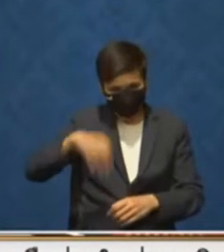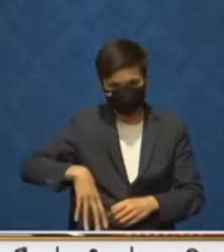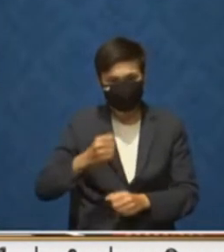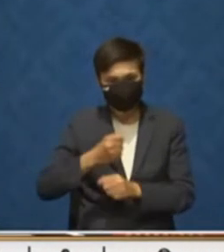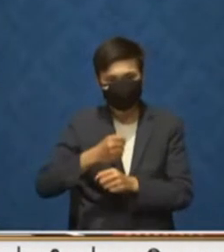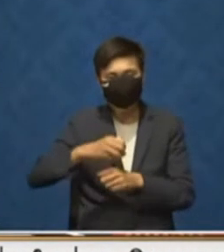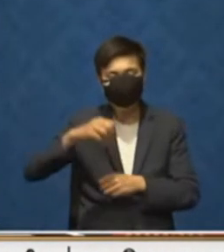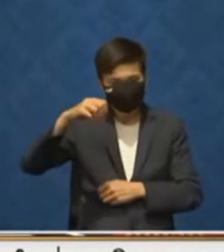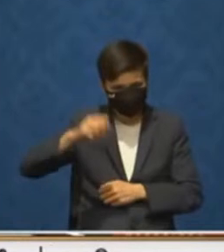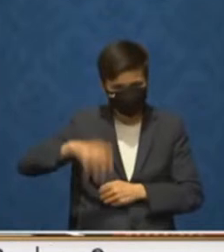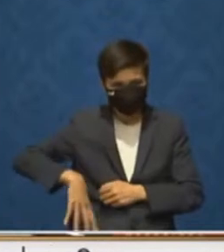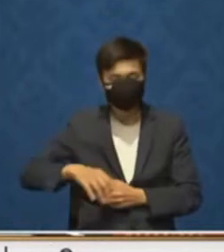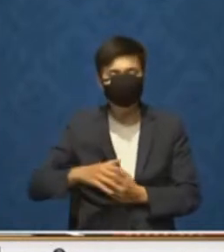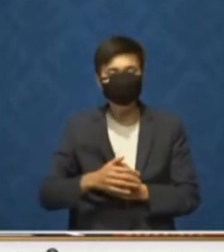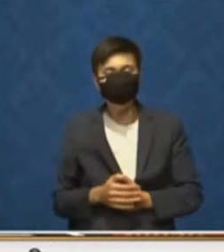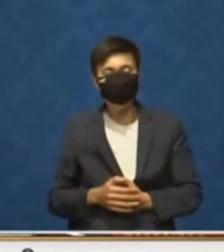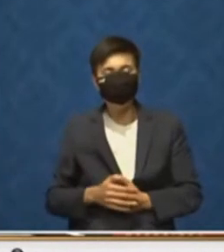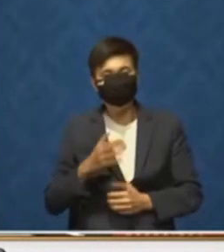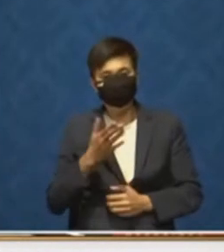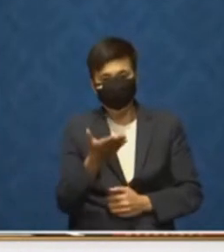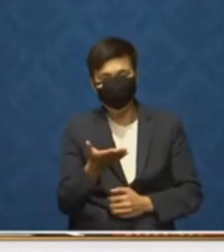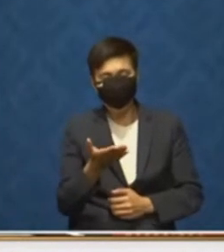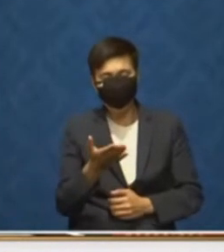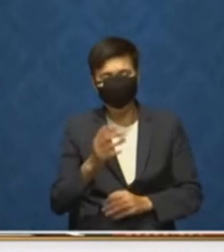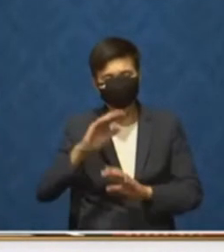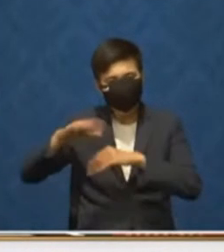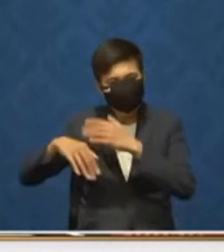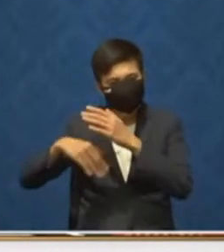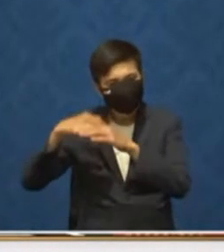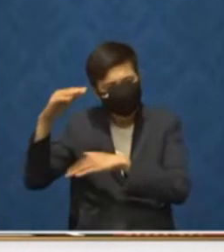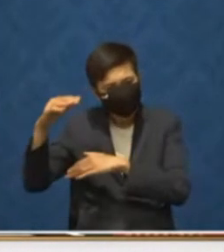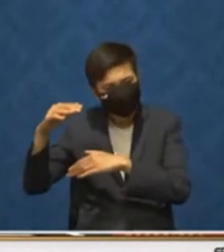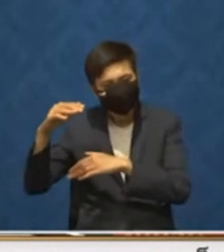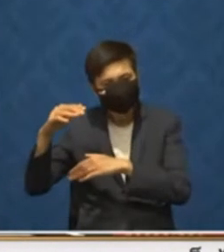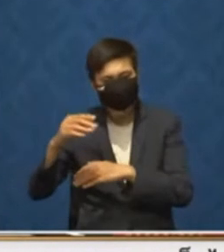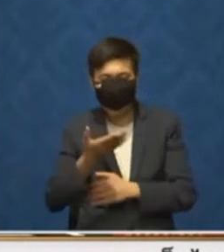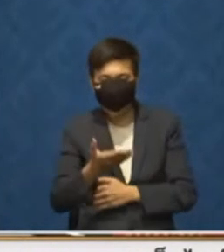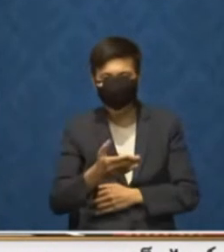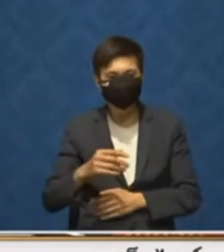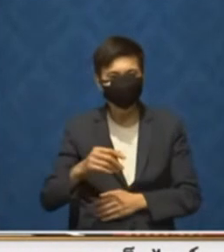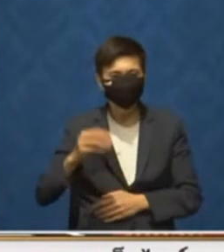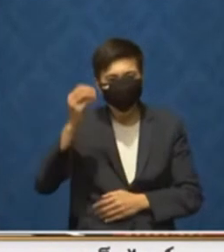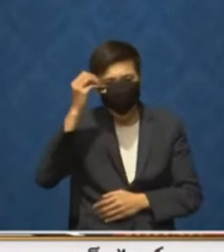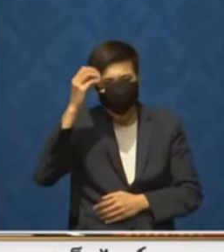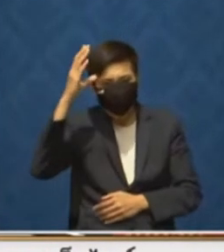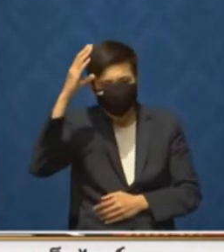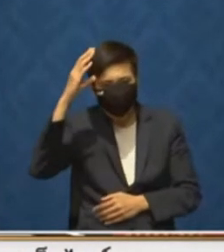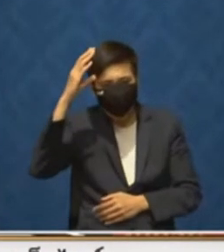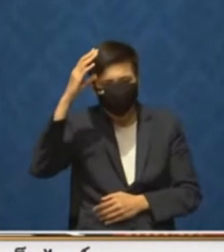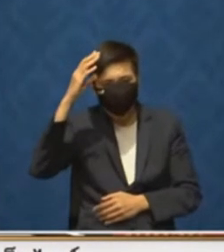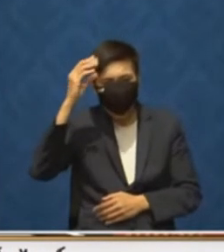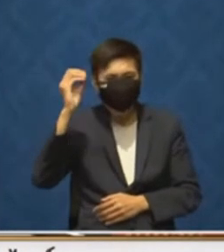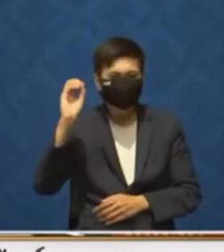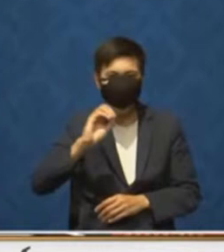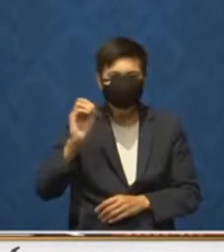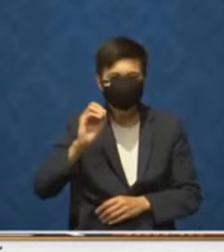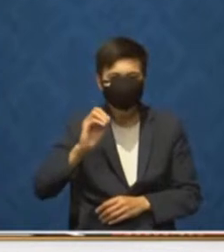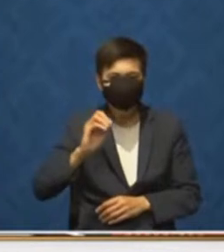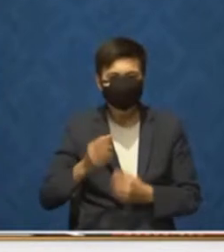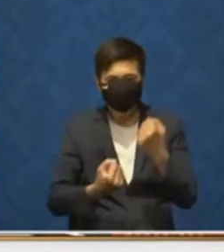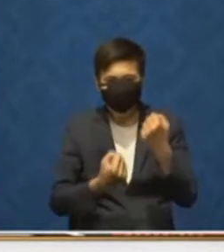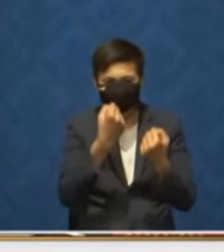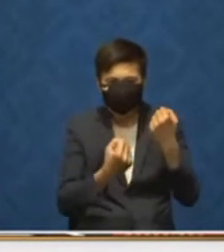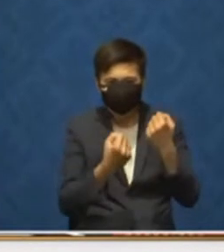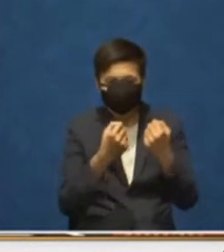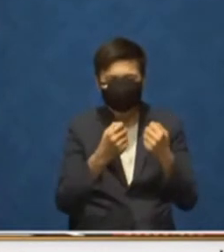ถ้าเราบอกว่าถ้าจะเดินนำหน้าเนี่ยผมคิดว่าท่านไม่มีความรู้เรื่องแก่อุตสาหกรรมอาจจะไม่ใช่เฉพาะอุตสาหกรรมยานยนต์ด้วยอาจจะมากกว่า